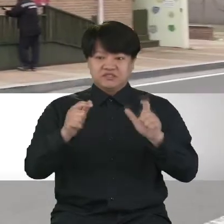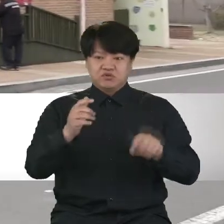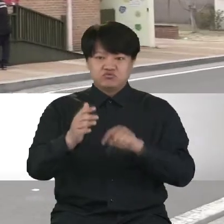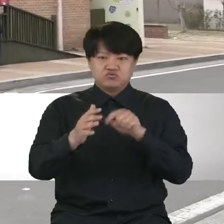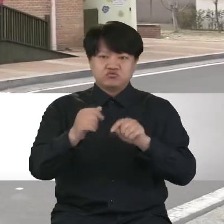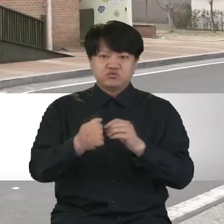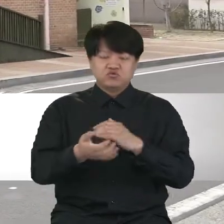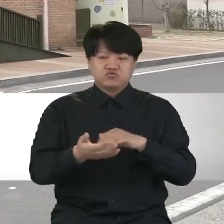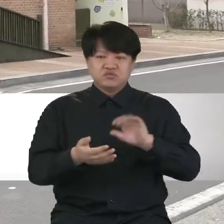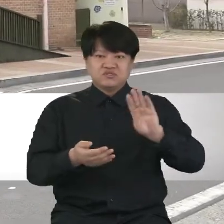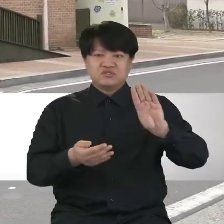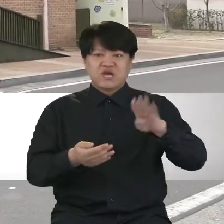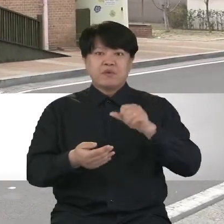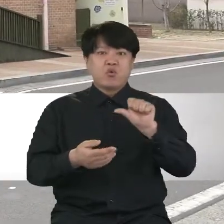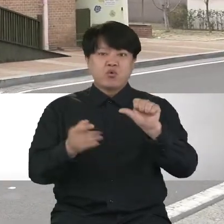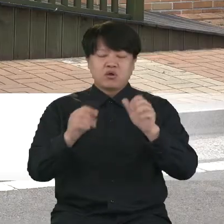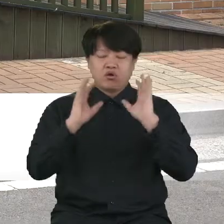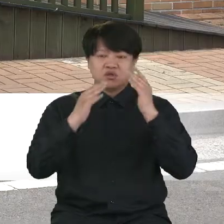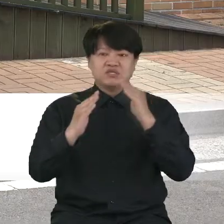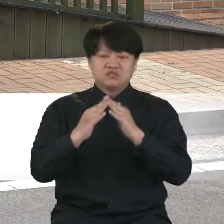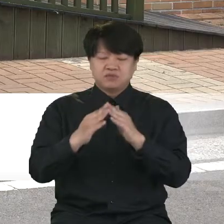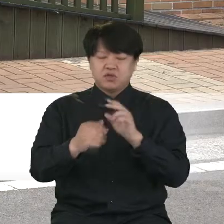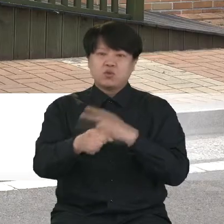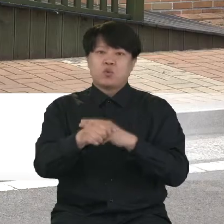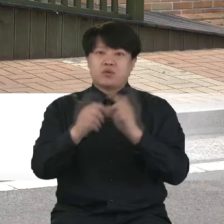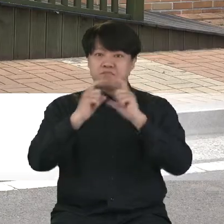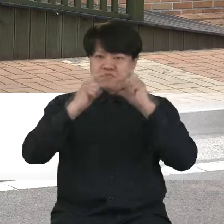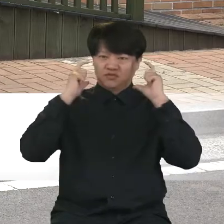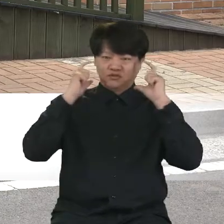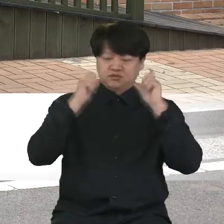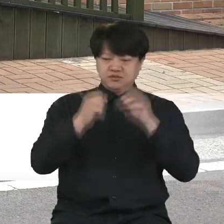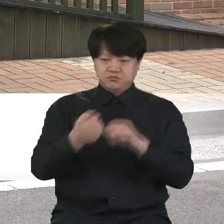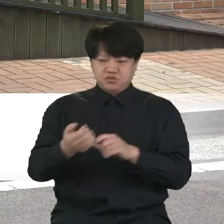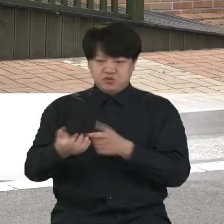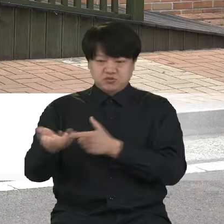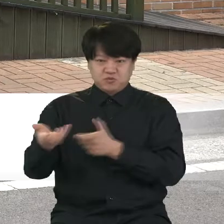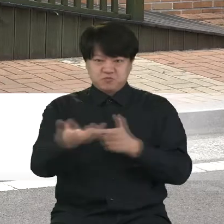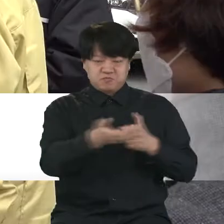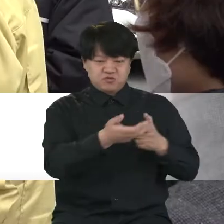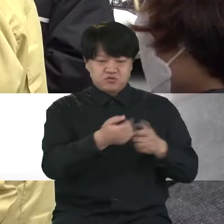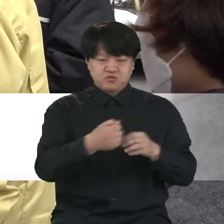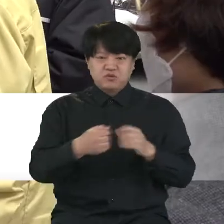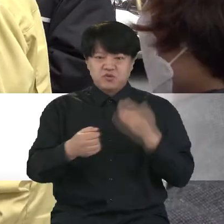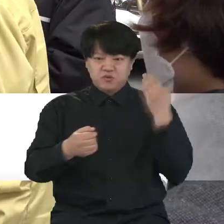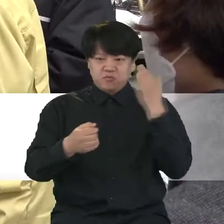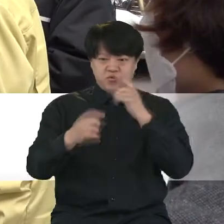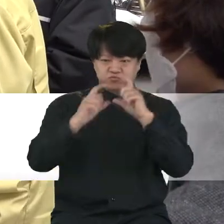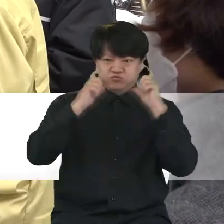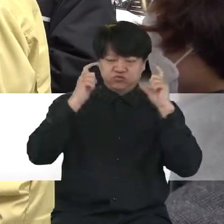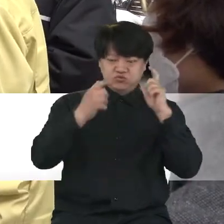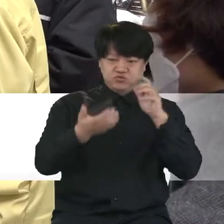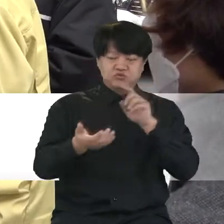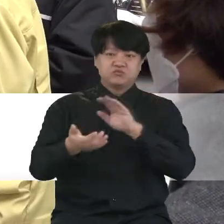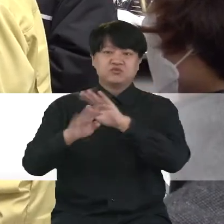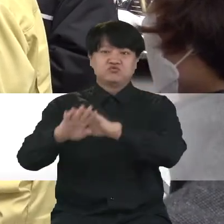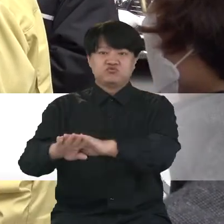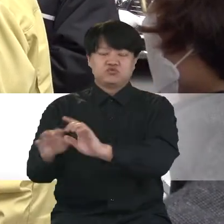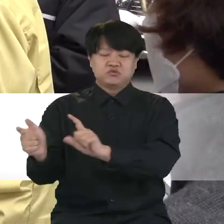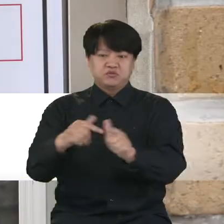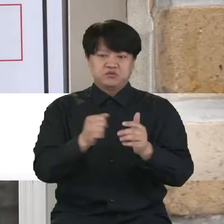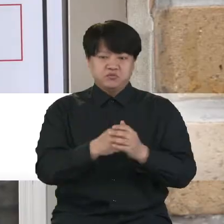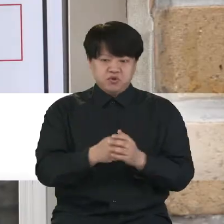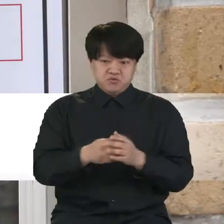어린이집을 대상으로 교사 마스크 착용 시설 소독 및 위생용품 비치 여부 등 코로나 l9 대응 지침 에 따라